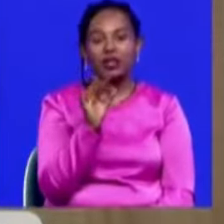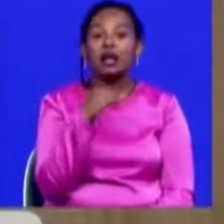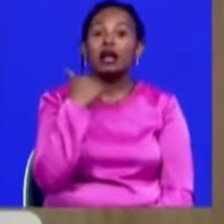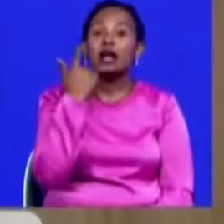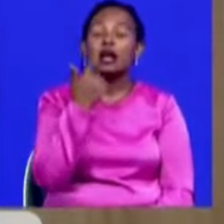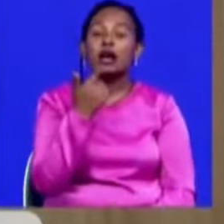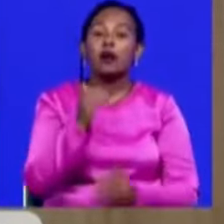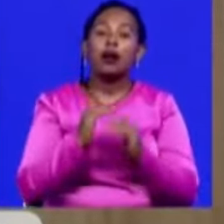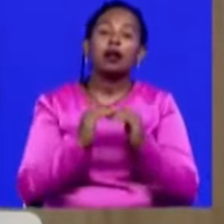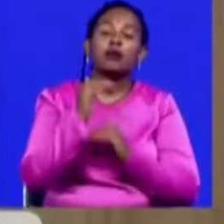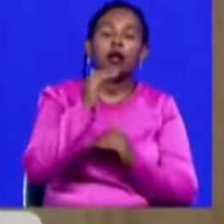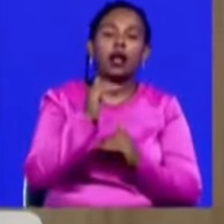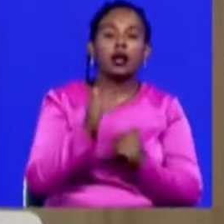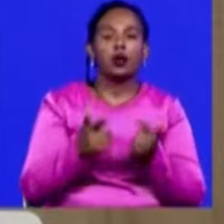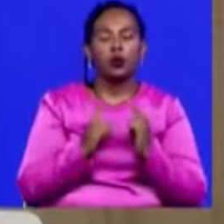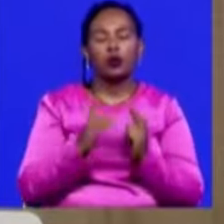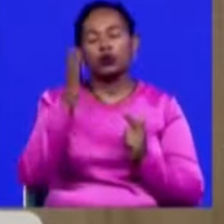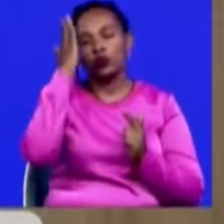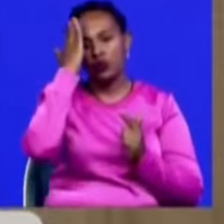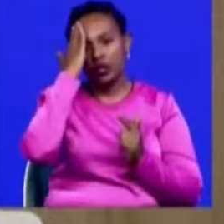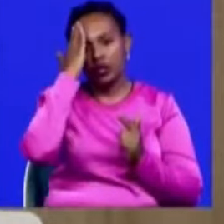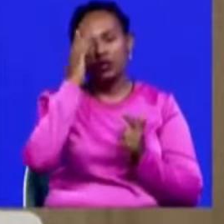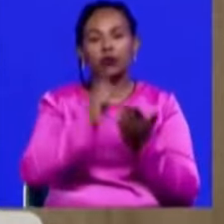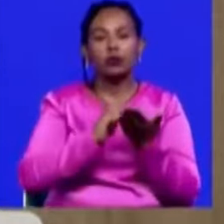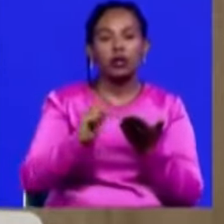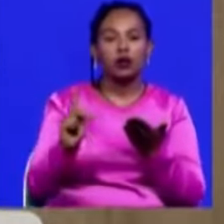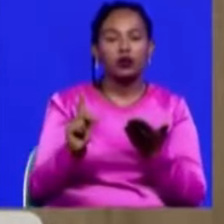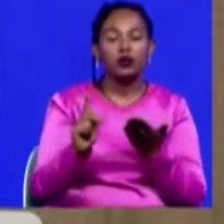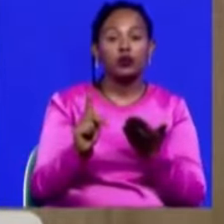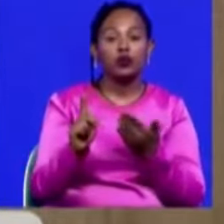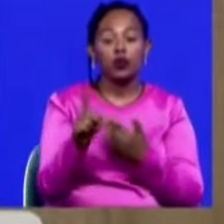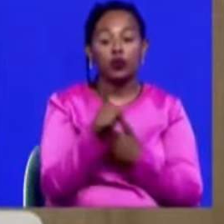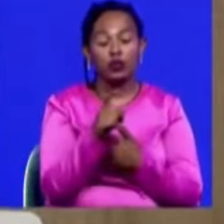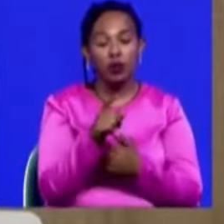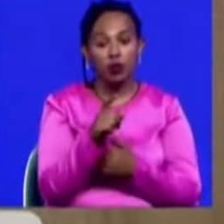ከማንም በላይ ሕይወታቸውን፣ እውቀታቸውን፣ ጊዜያቸውን የሚገብሩ የስራ መስኮች ሆነው ሲያበቁ